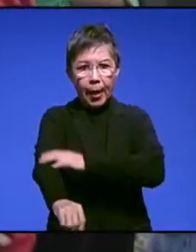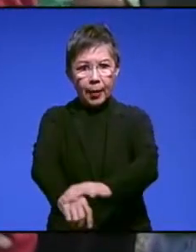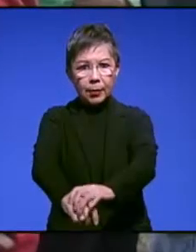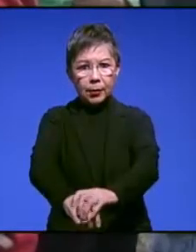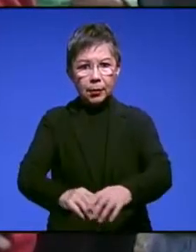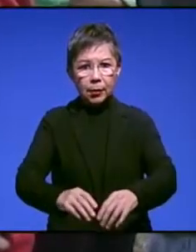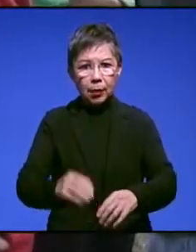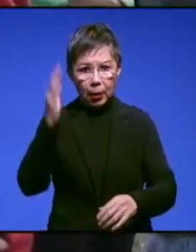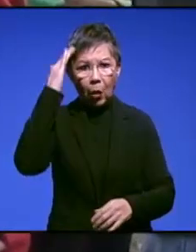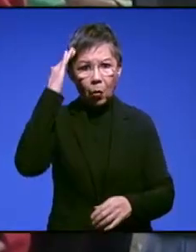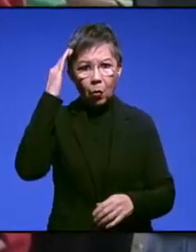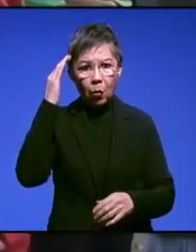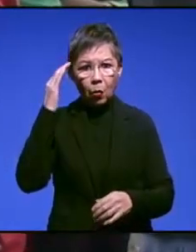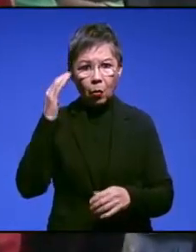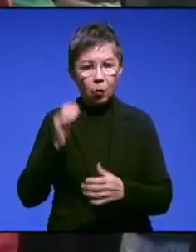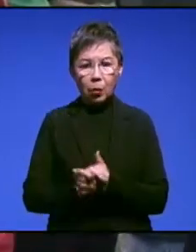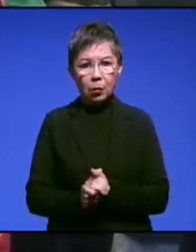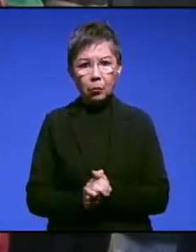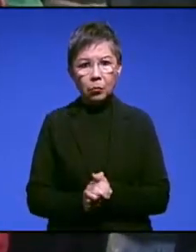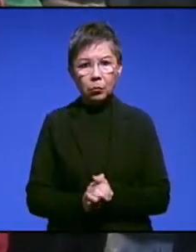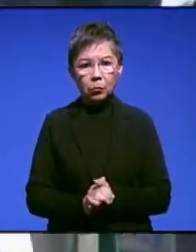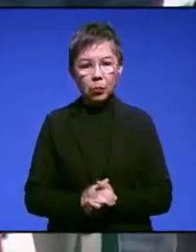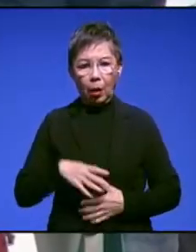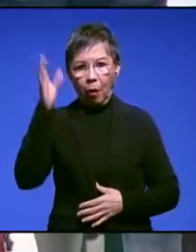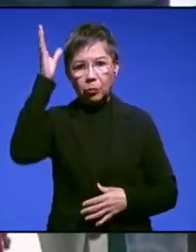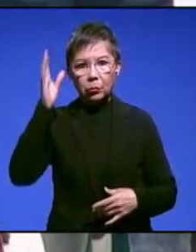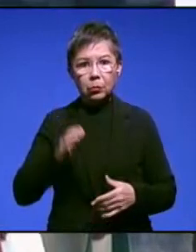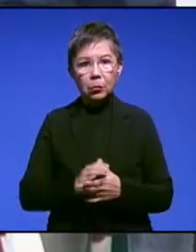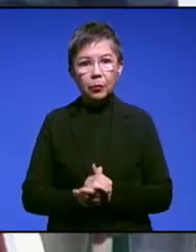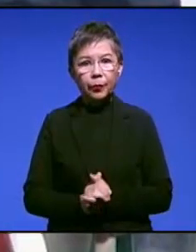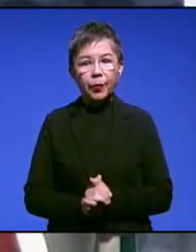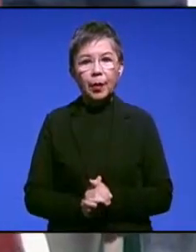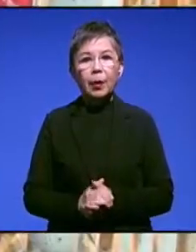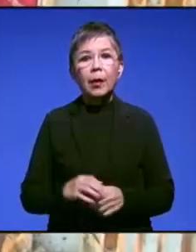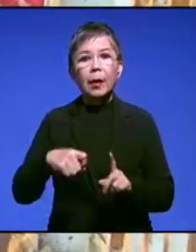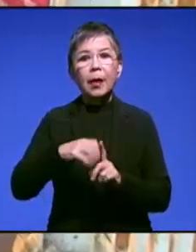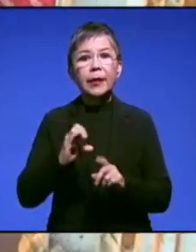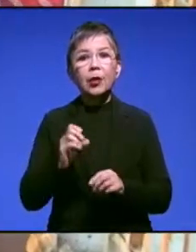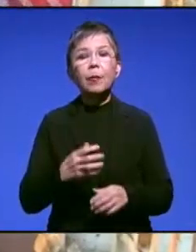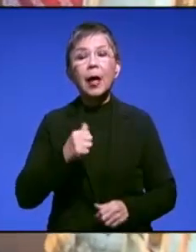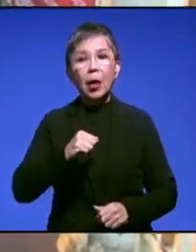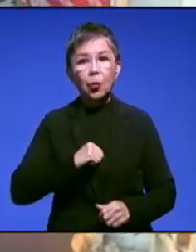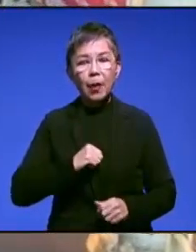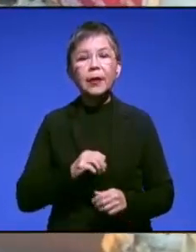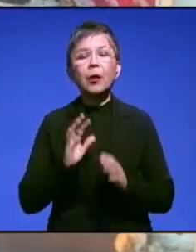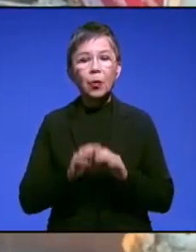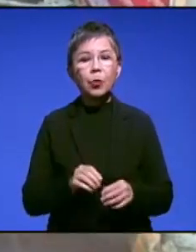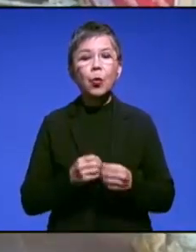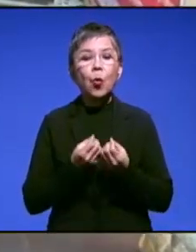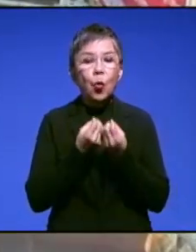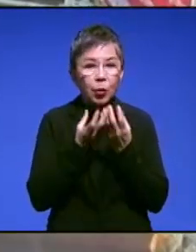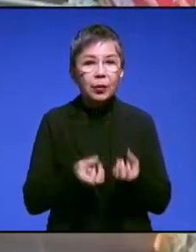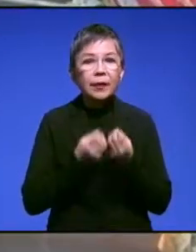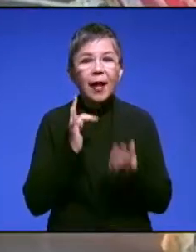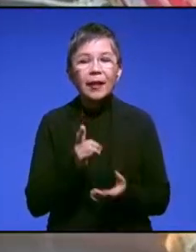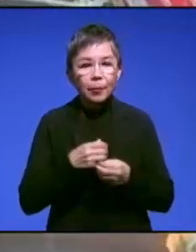ini apa bang? Apa? Apa? Ada telang nggak? PT KCI mengaku pihaknya masih memerlukan waktu